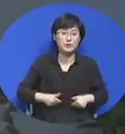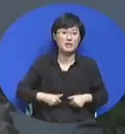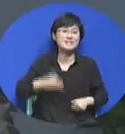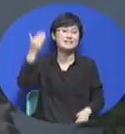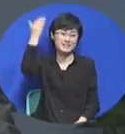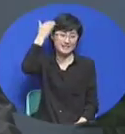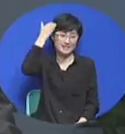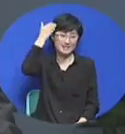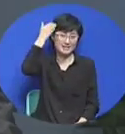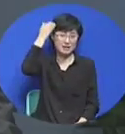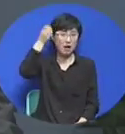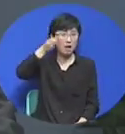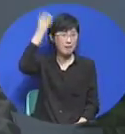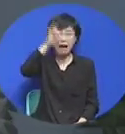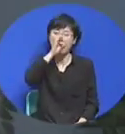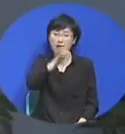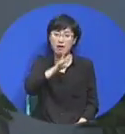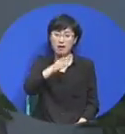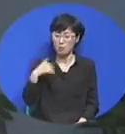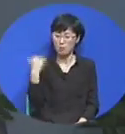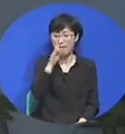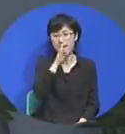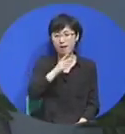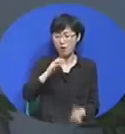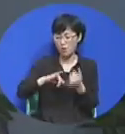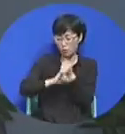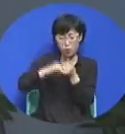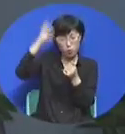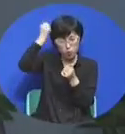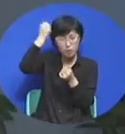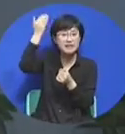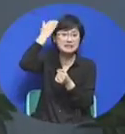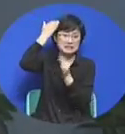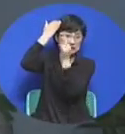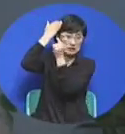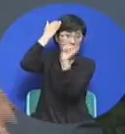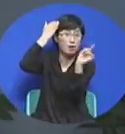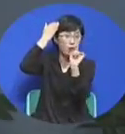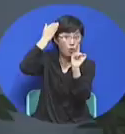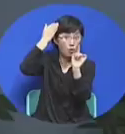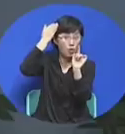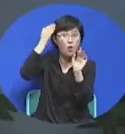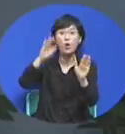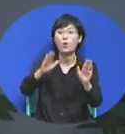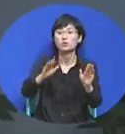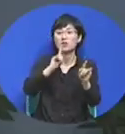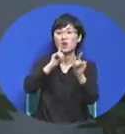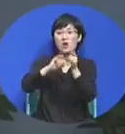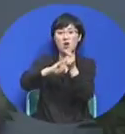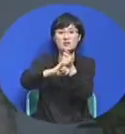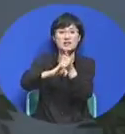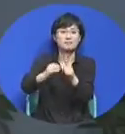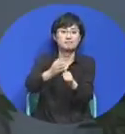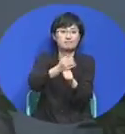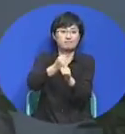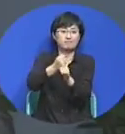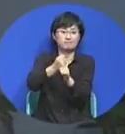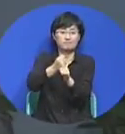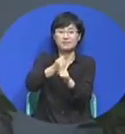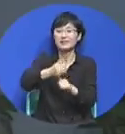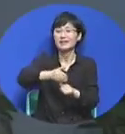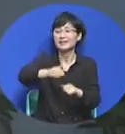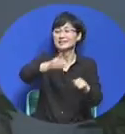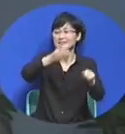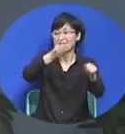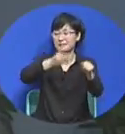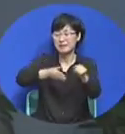말이에요. There's no choice in the matter. You must know this fact. 그게 뭡니까? What is it? 그게 오늘 여러분이 언약을 가지고 가셔야 되겠습니다. That's the